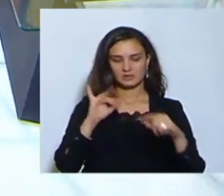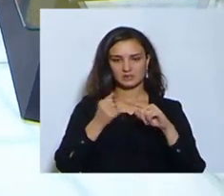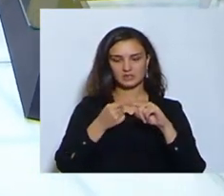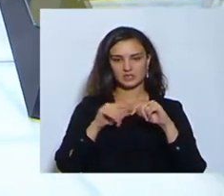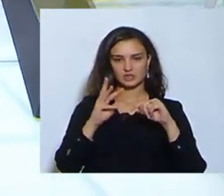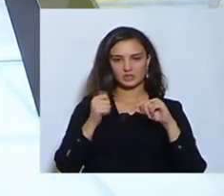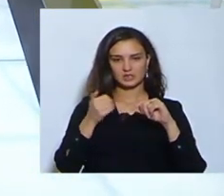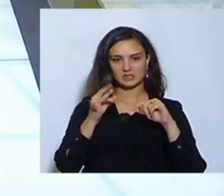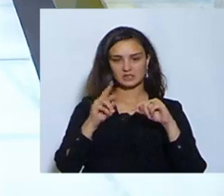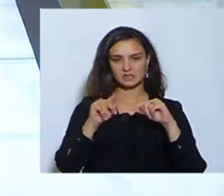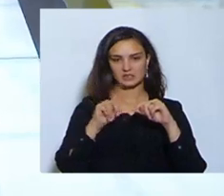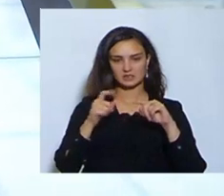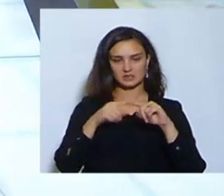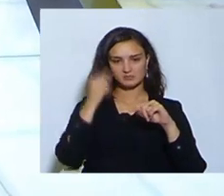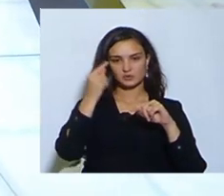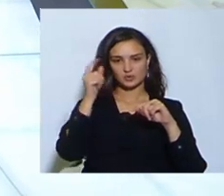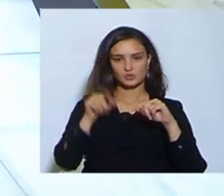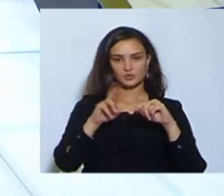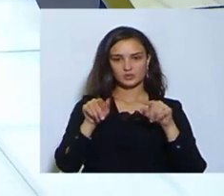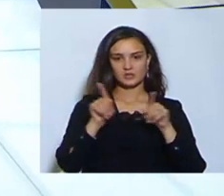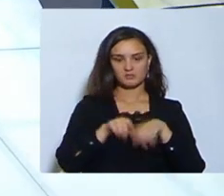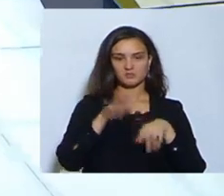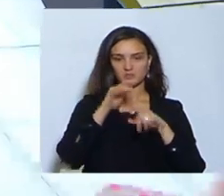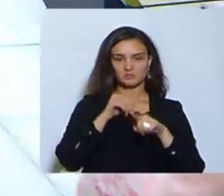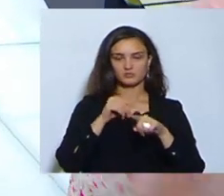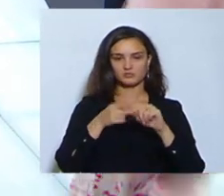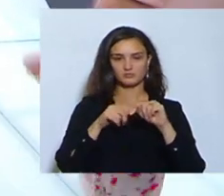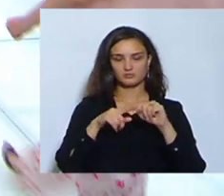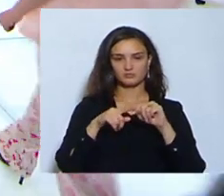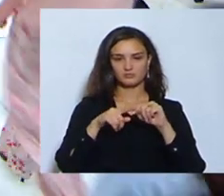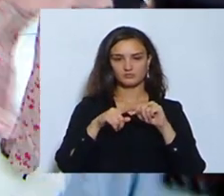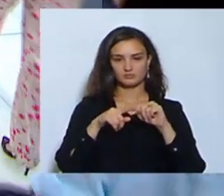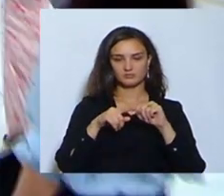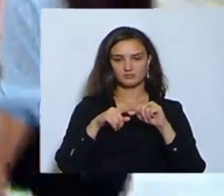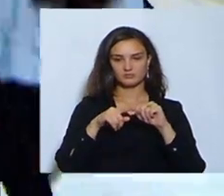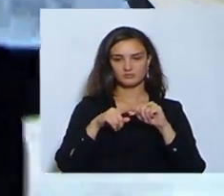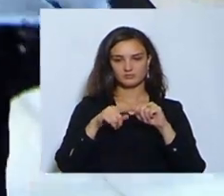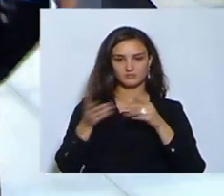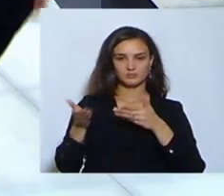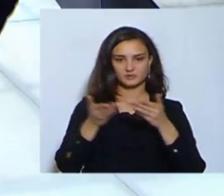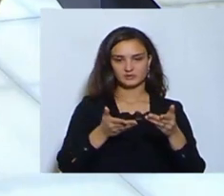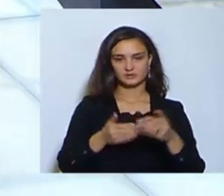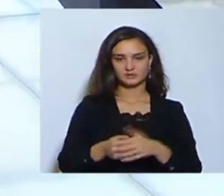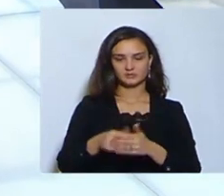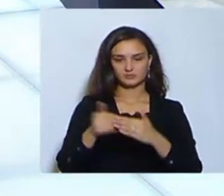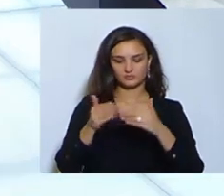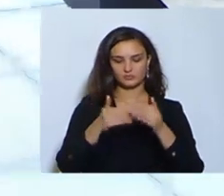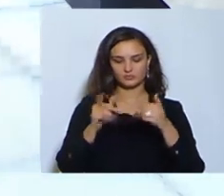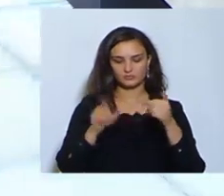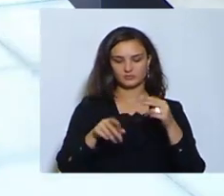იაშე ყრილაძე, რომელიც გახლავთ ფსიქოლოგი და ამავე დროს კლინიკური სოციოლოგიის მუშაკი. მობრძანდით,